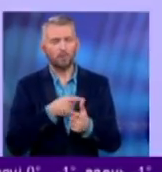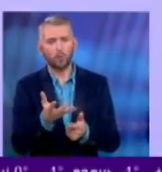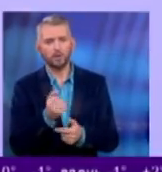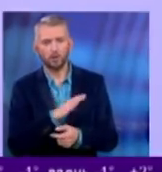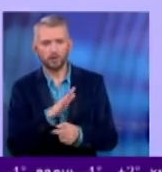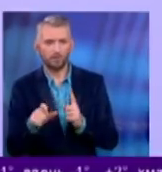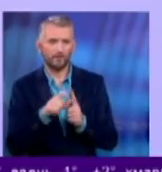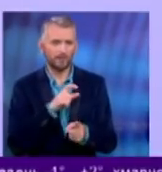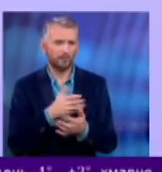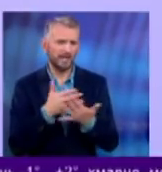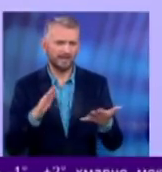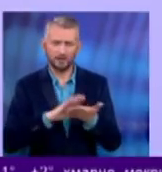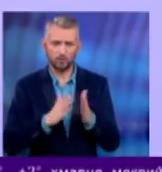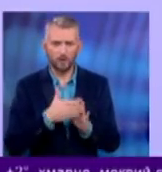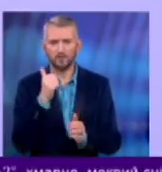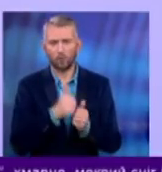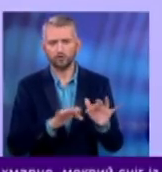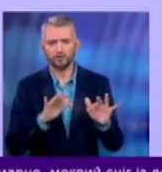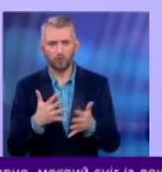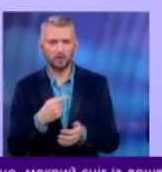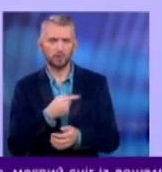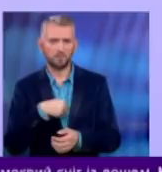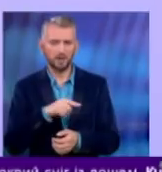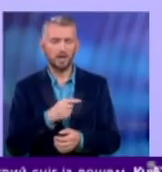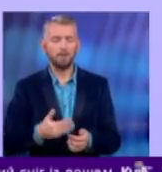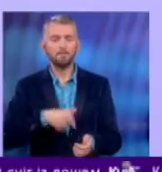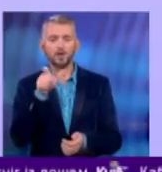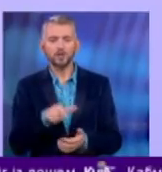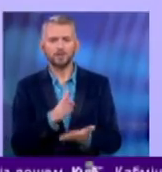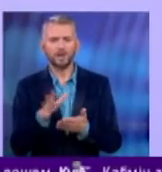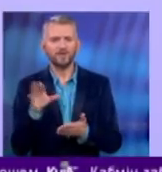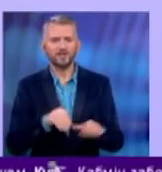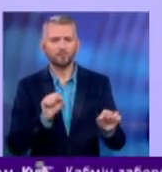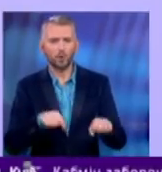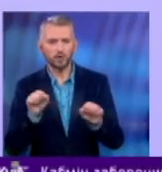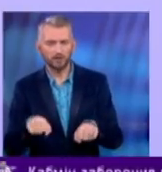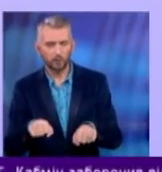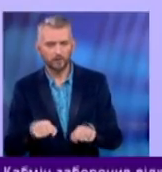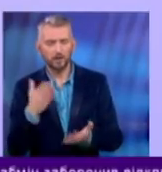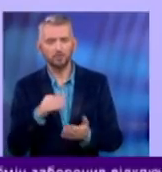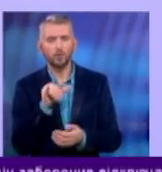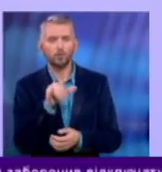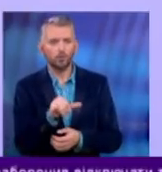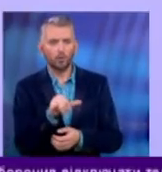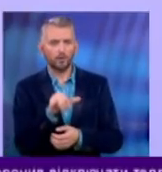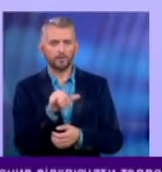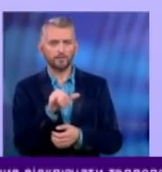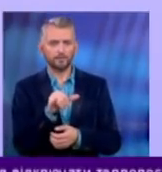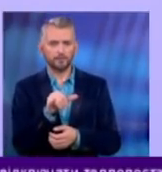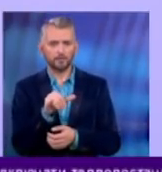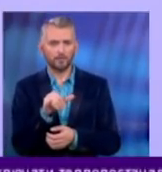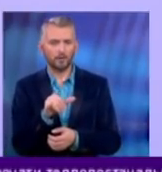отримуємо відповідь. Бо різні ситуації, кожна ситуація ми… Тобто мешканець має всі можливості, якщо в нього не